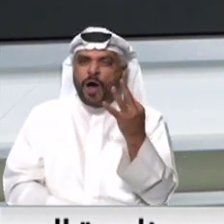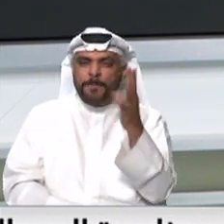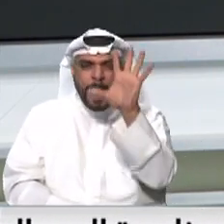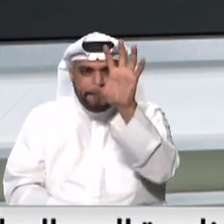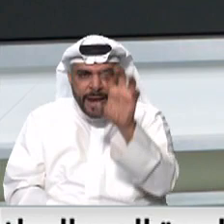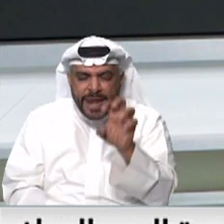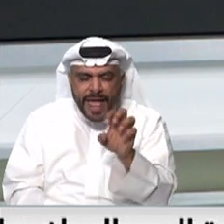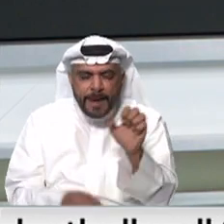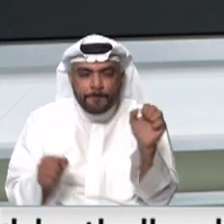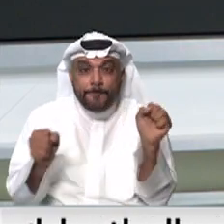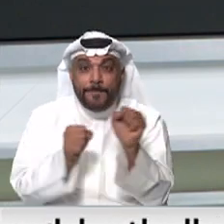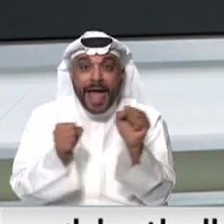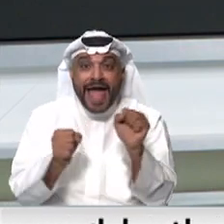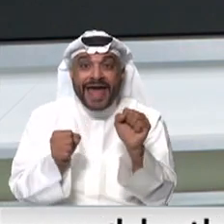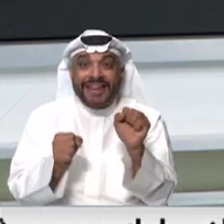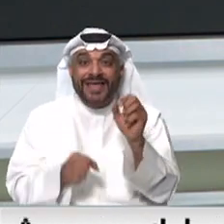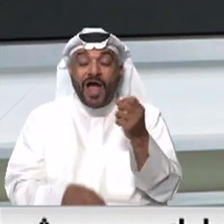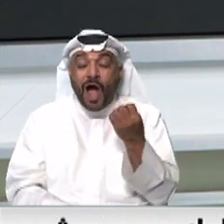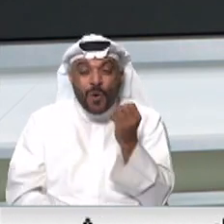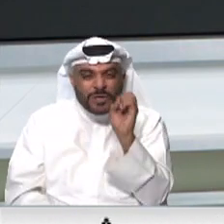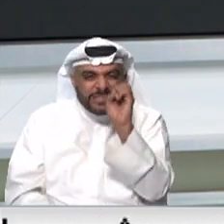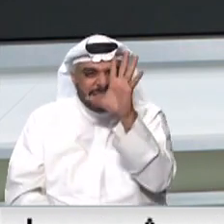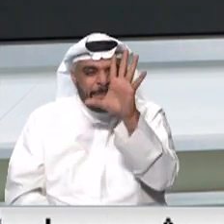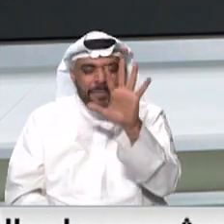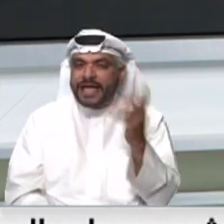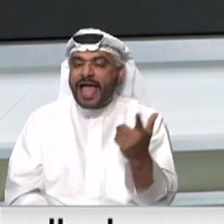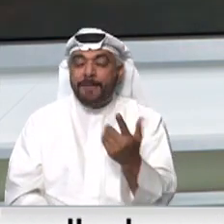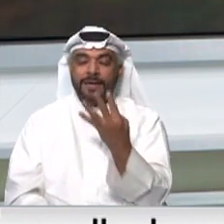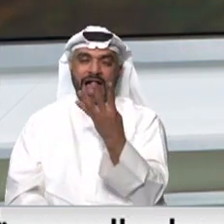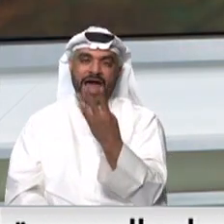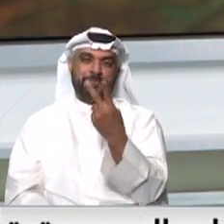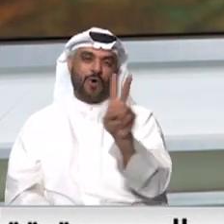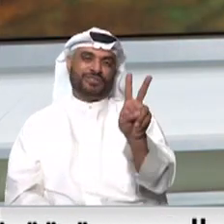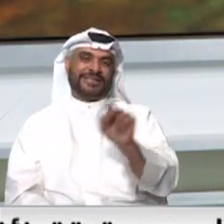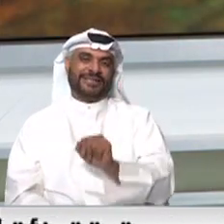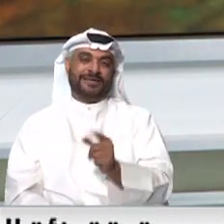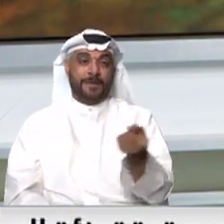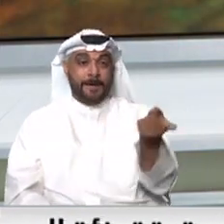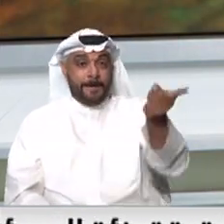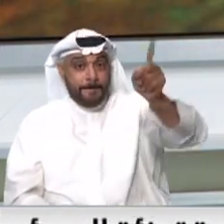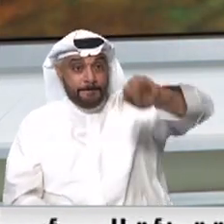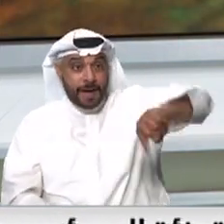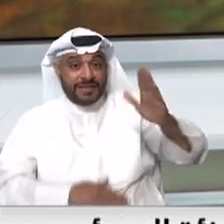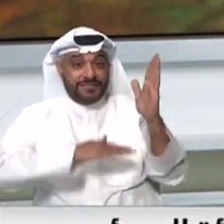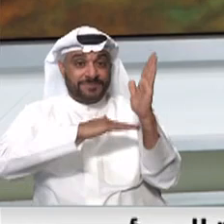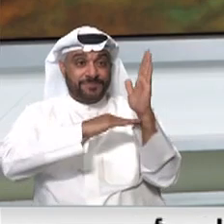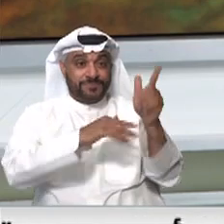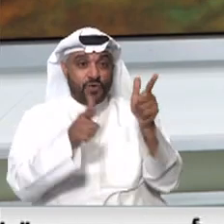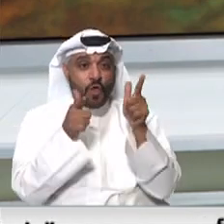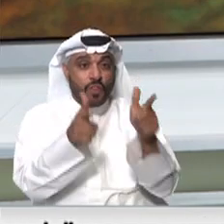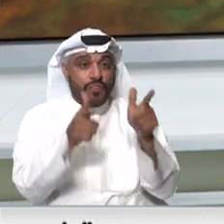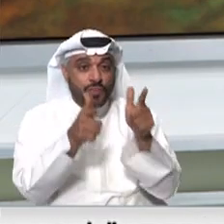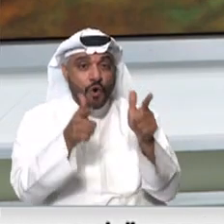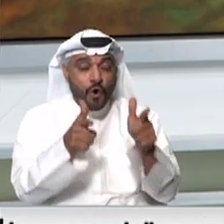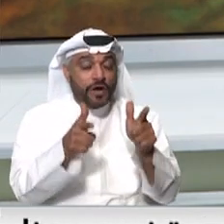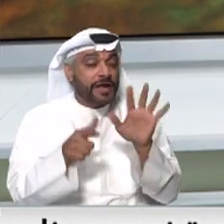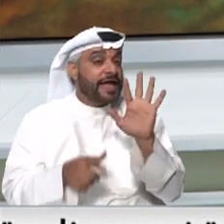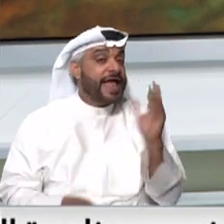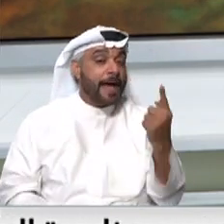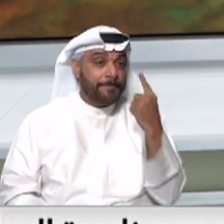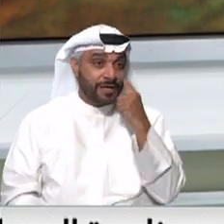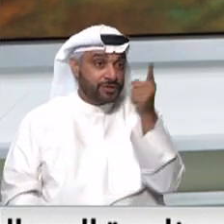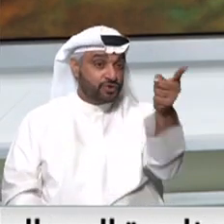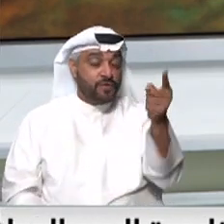ما بين ال 24 الى 25 درجه مئويه منتصف نهار يوم الغد الهوا الكوس يكون ملحوظ وخفيف الى معتدل